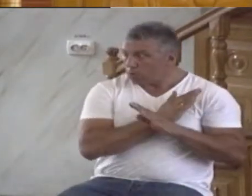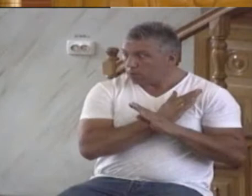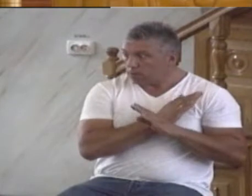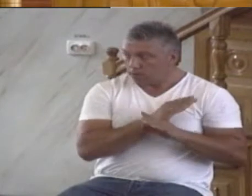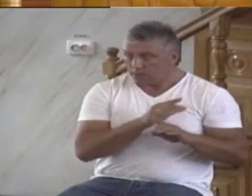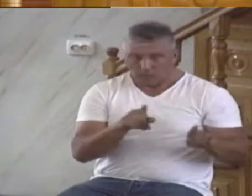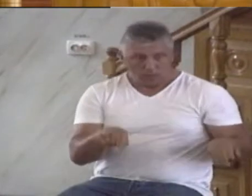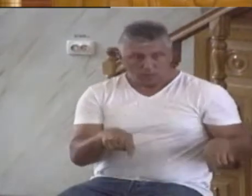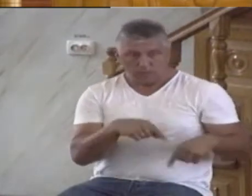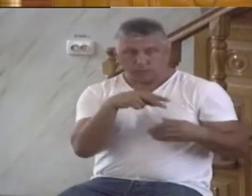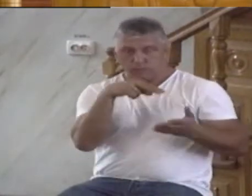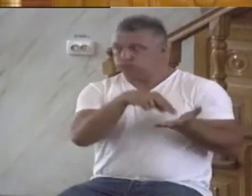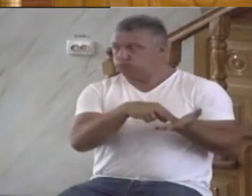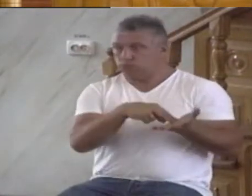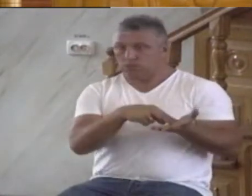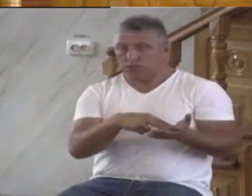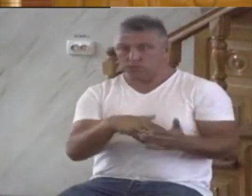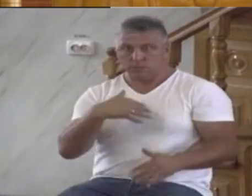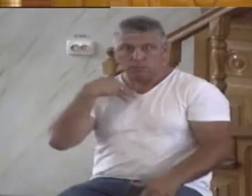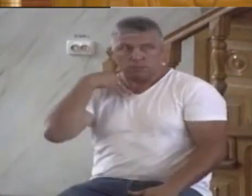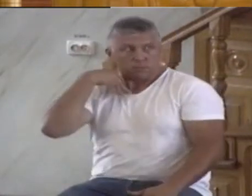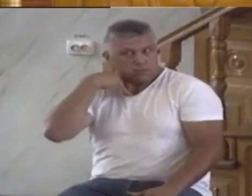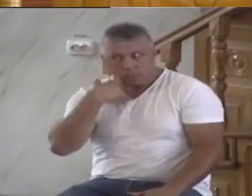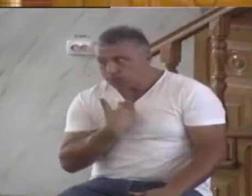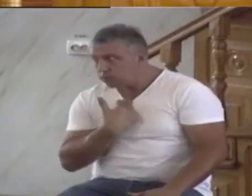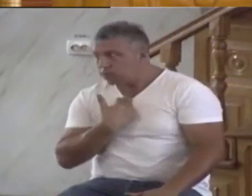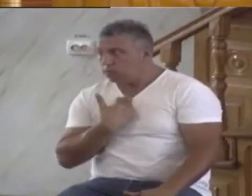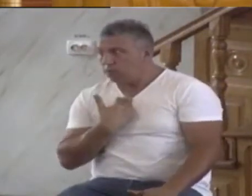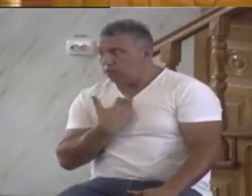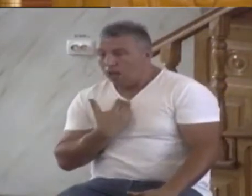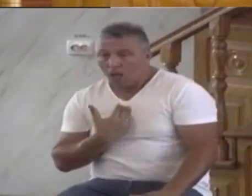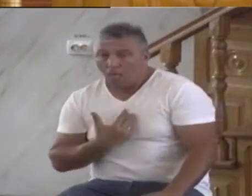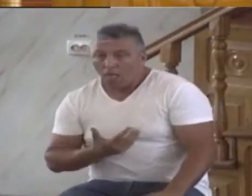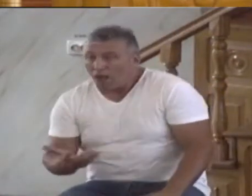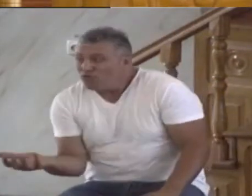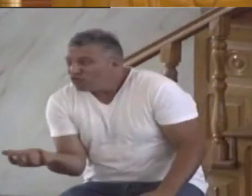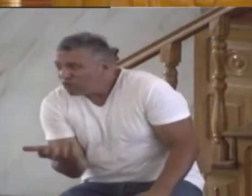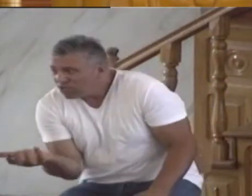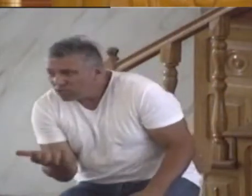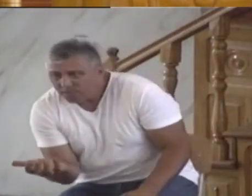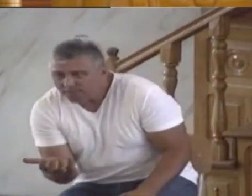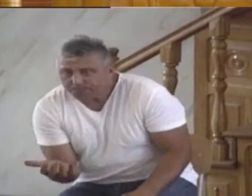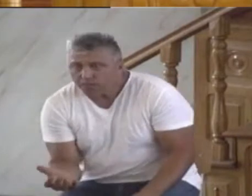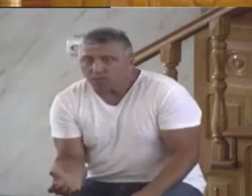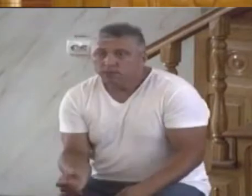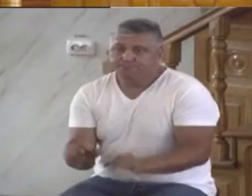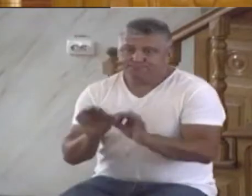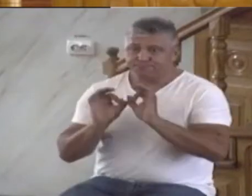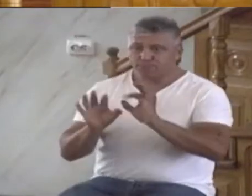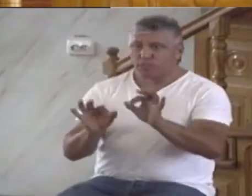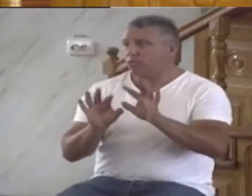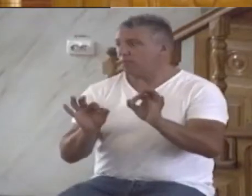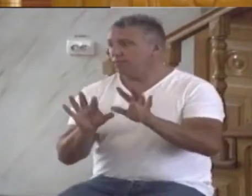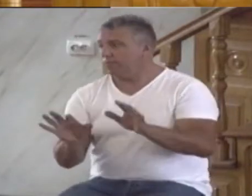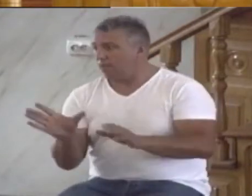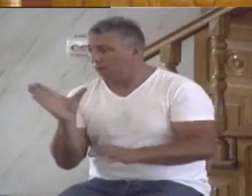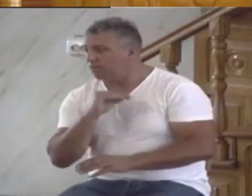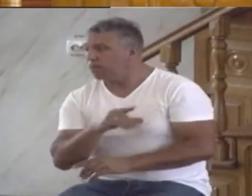нищие благовествуют. И блажен, кто не соблазнится о